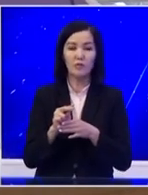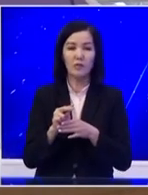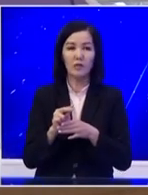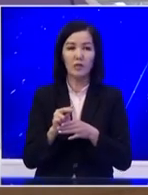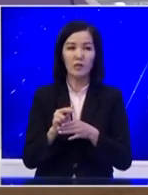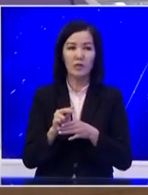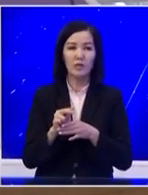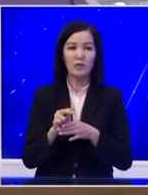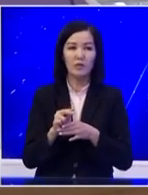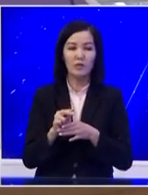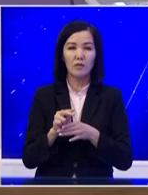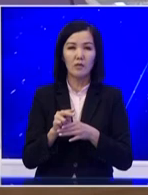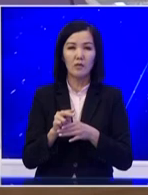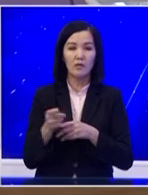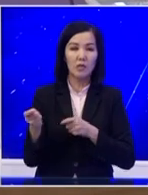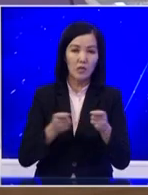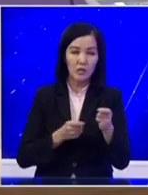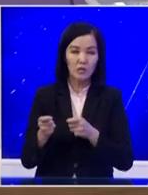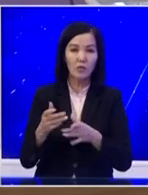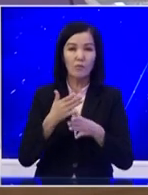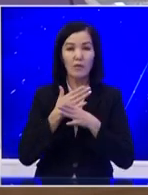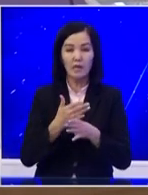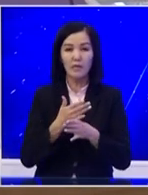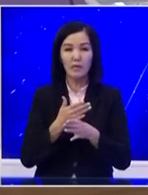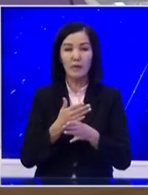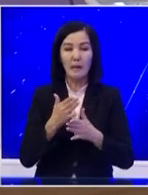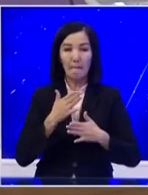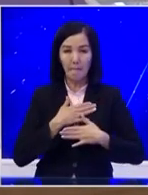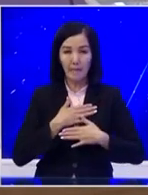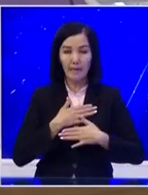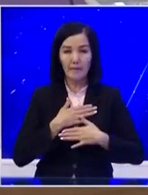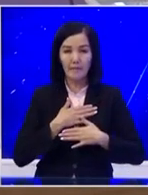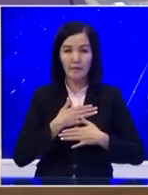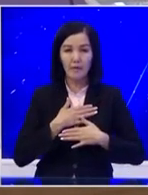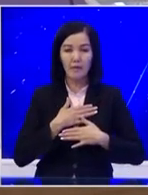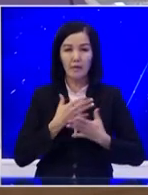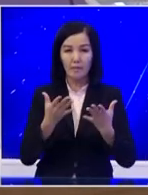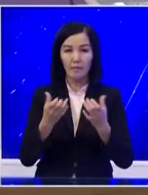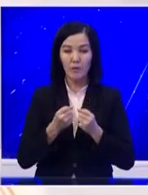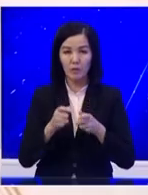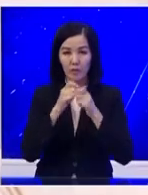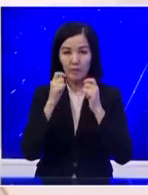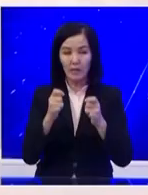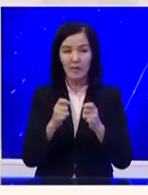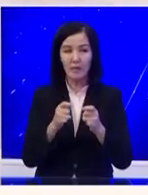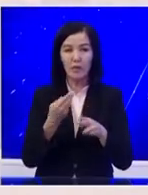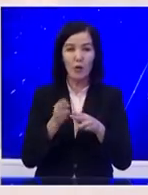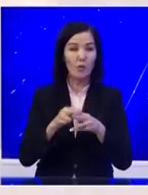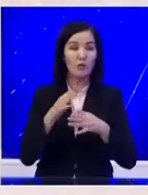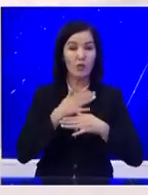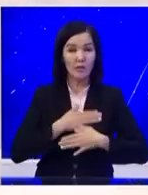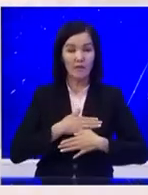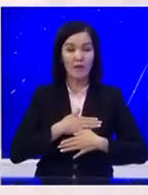видеомонтажеры, режиссеры в студии. Благодаря им мы и получаем именно такие награды. Я очень доволен, что